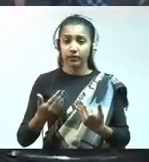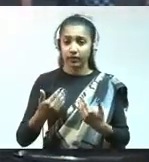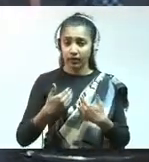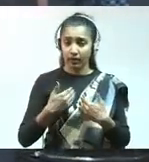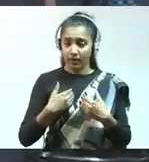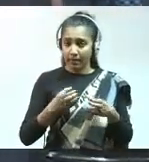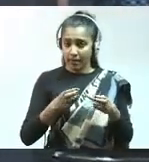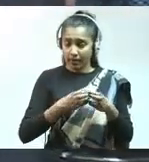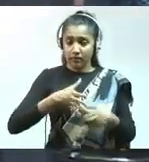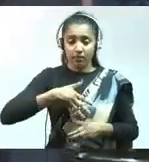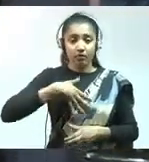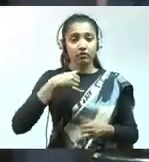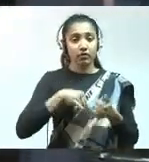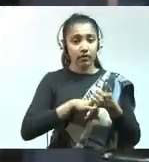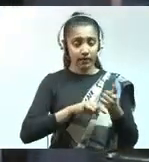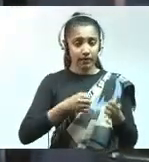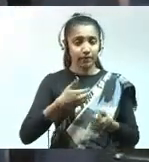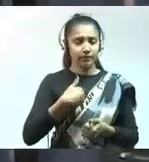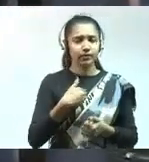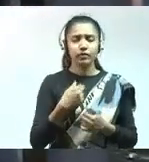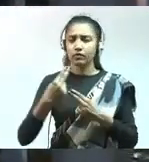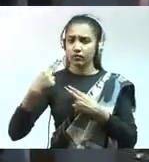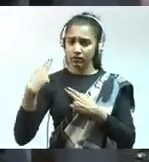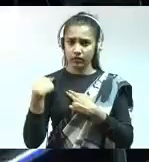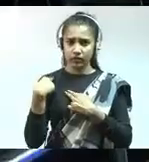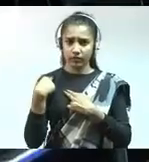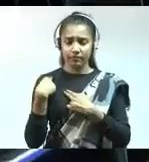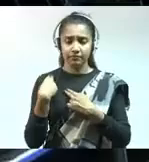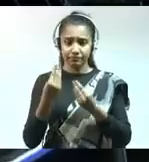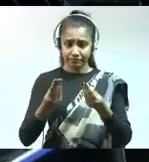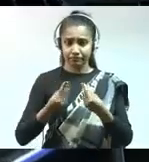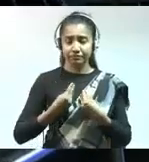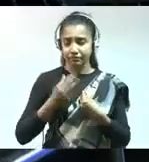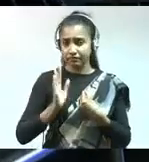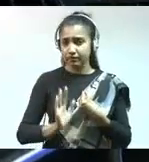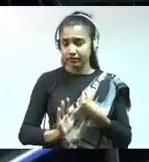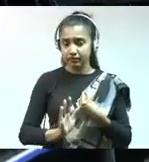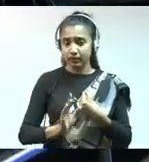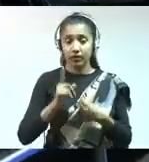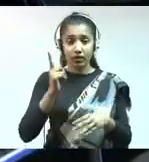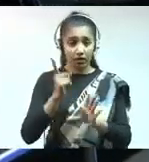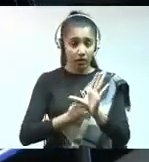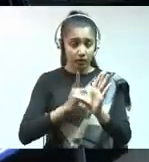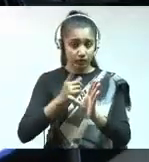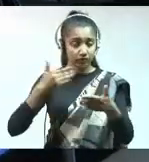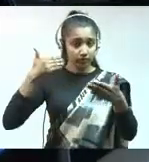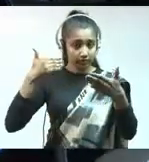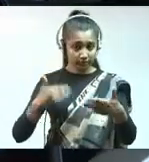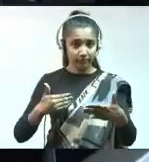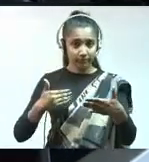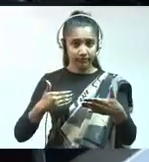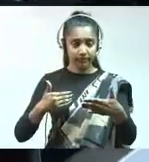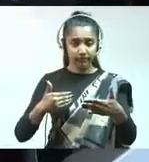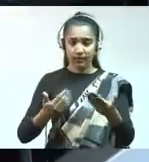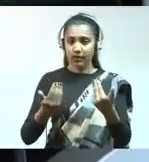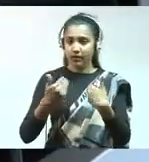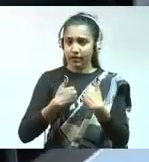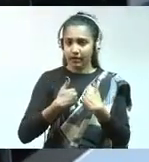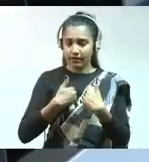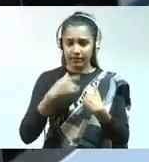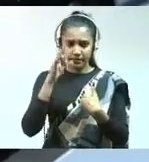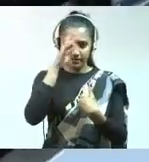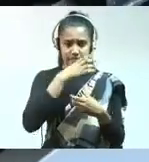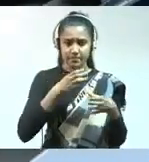ප්‍රධාන ලේකම්වරයා ලෙස මට වගකීමක් පැවරී තිබෙනවා. වසරක කෙටි කාලයක් තුළ අපගේ